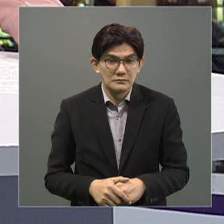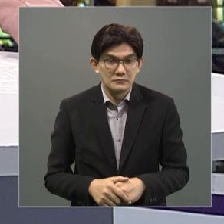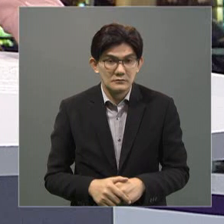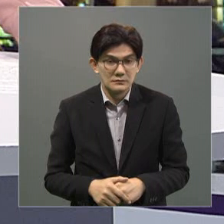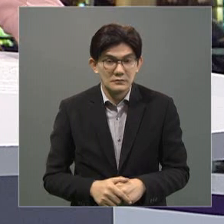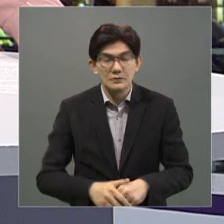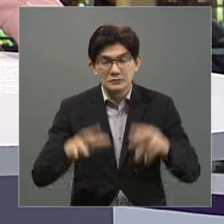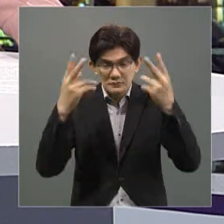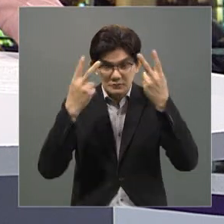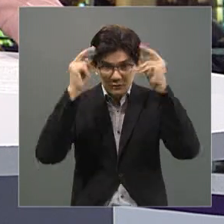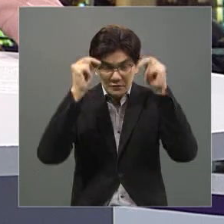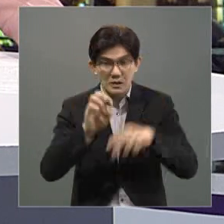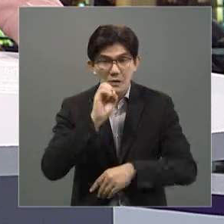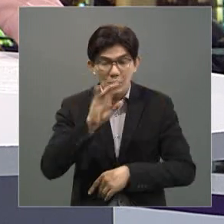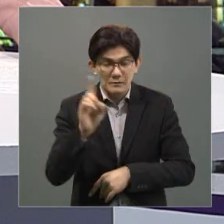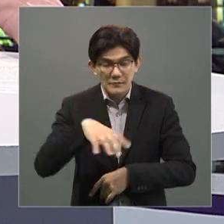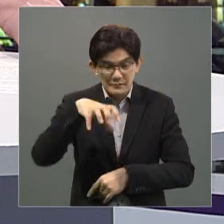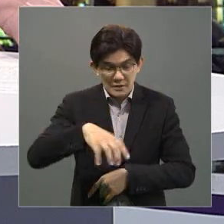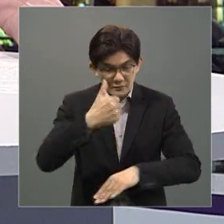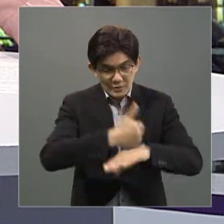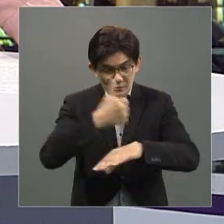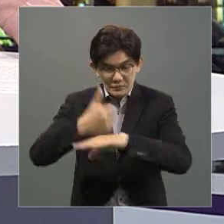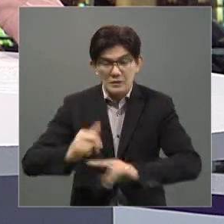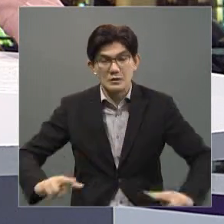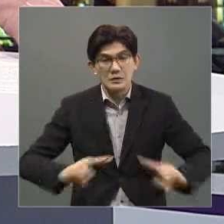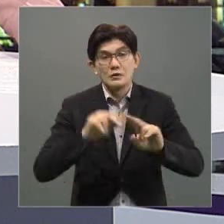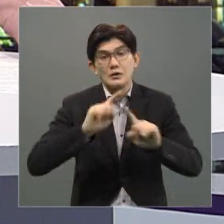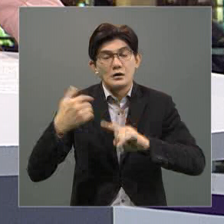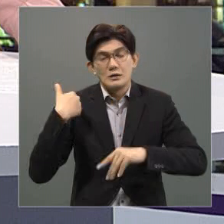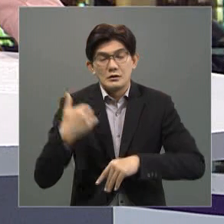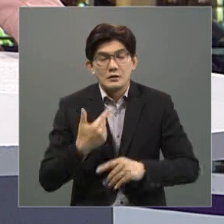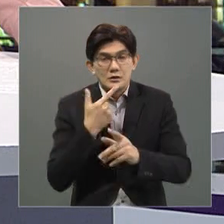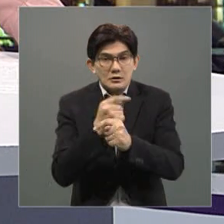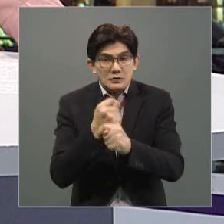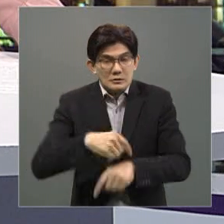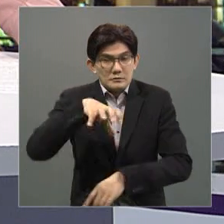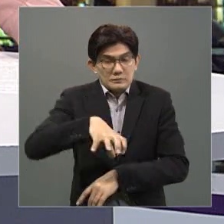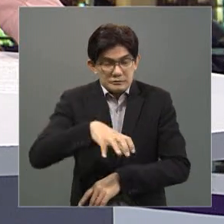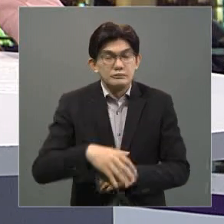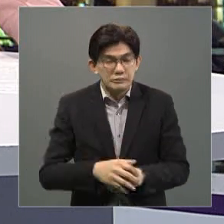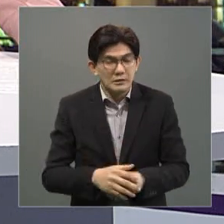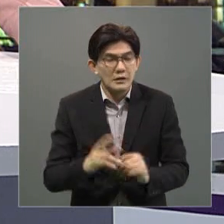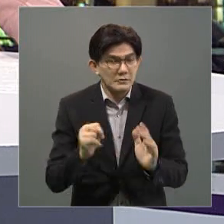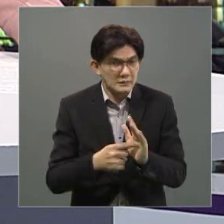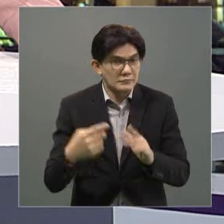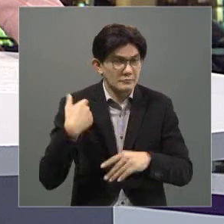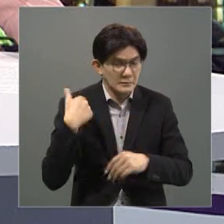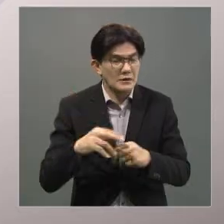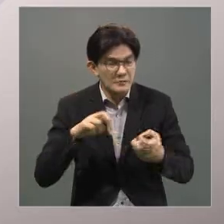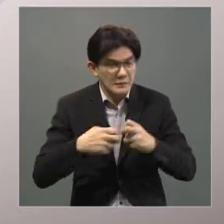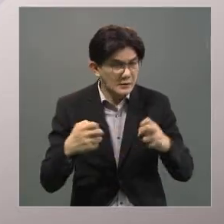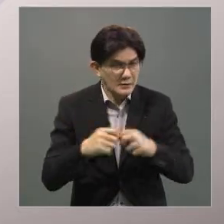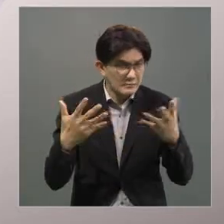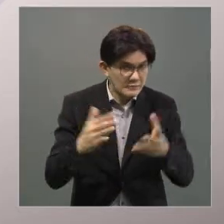และหลังจากที่นายกรัฐมนตรีกำชับให้รัฐมนตรีแต่ละคนเนี่ยเข้าไปตอบกระทู้ที่สภาตามที่มีการนัดหมายเอาไว้ไม่ให้เกิดปัญห